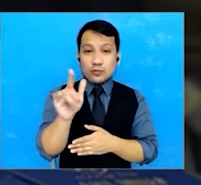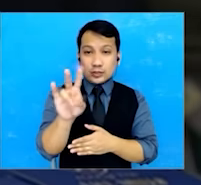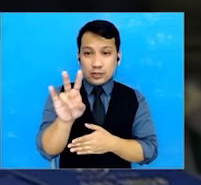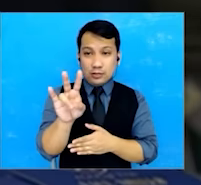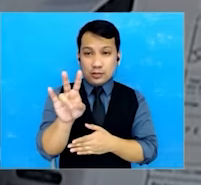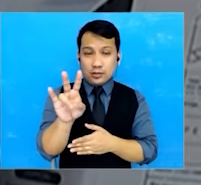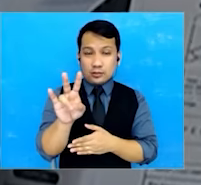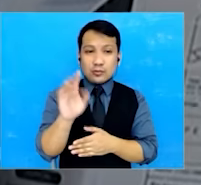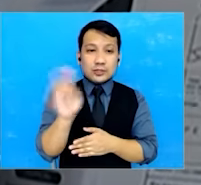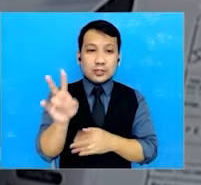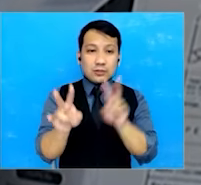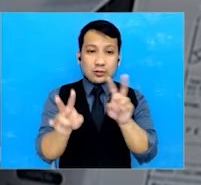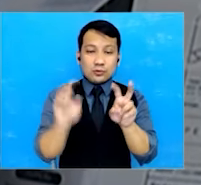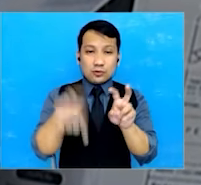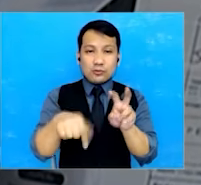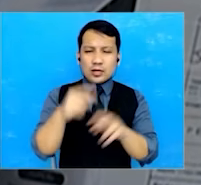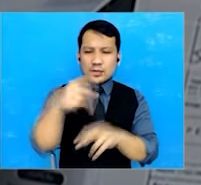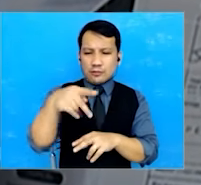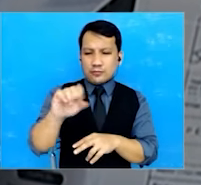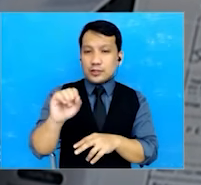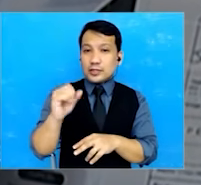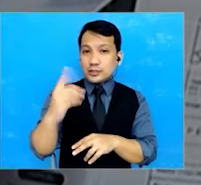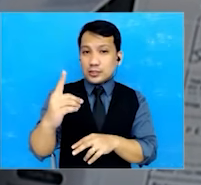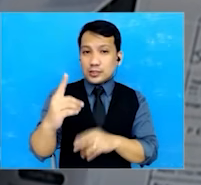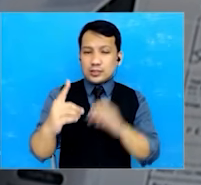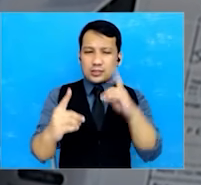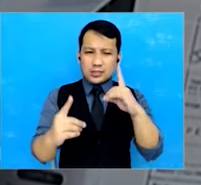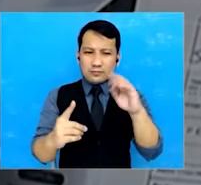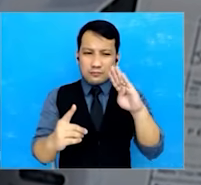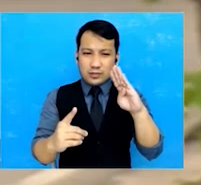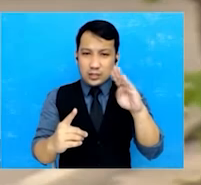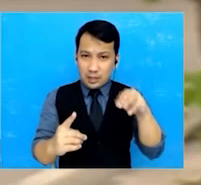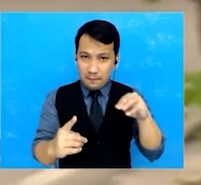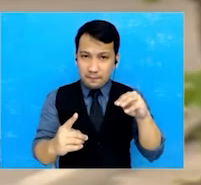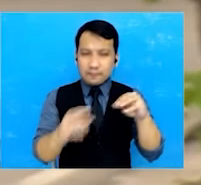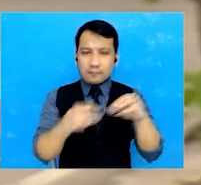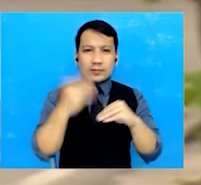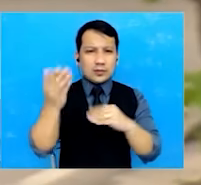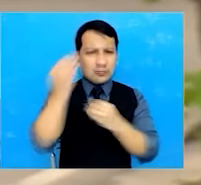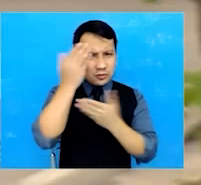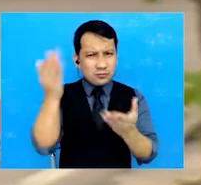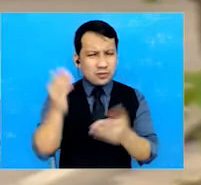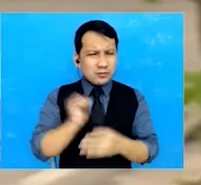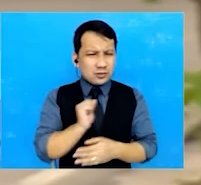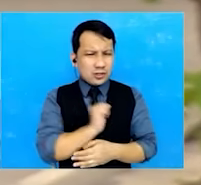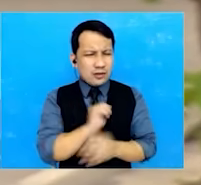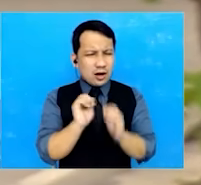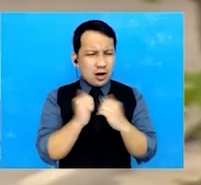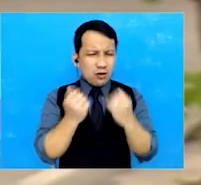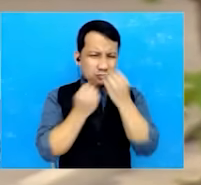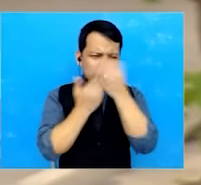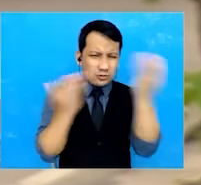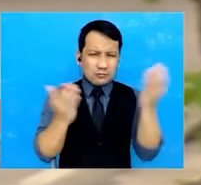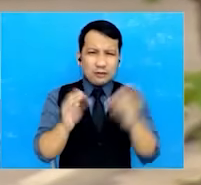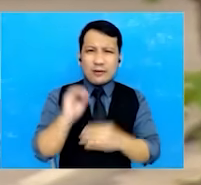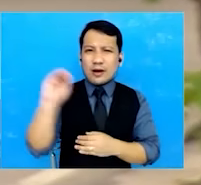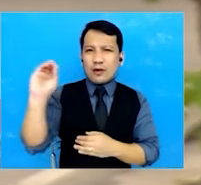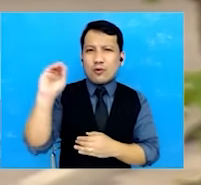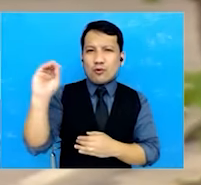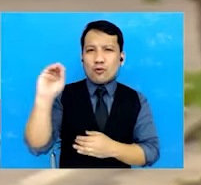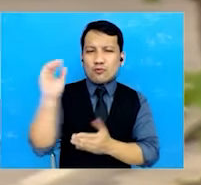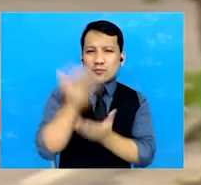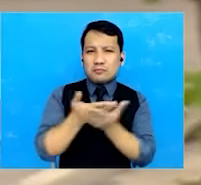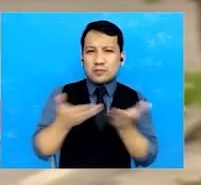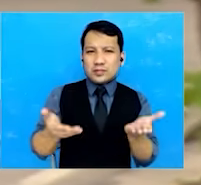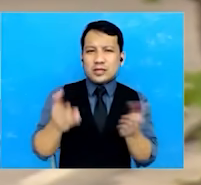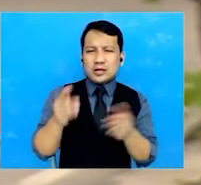72 centavos sa PSDBM. Ayon pa sa mga senador, dahil wala naman palang sariling supply ang Pharmaly,